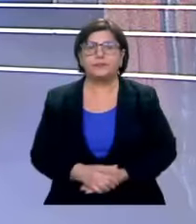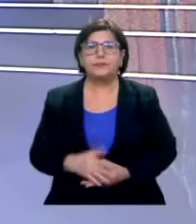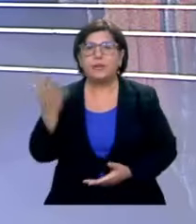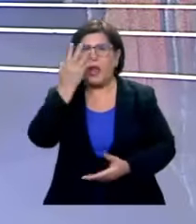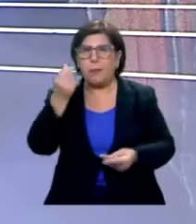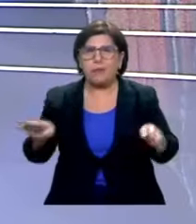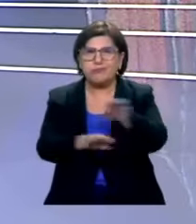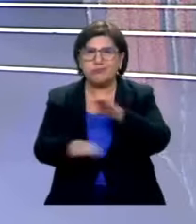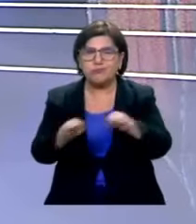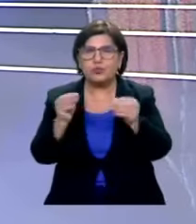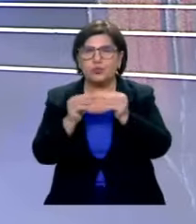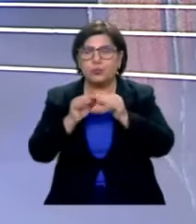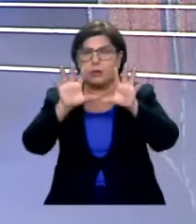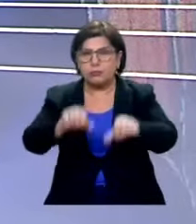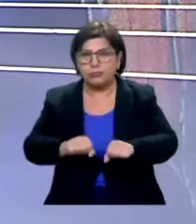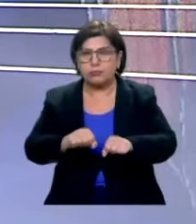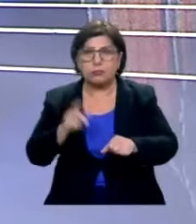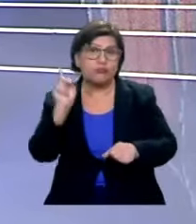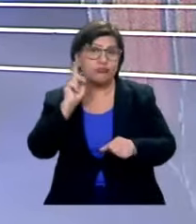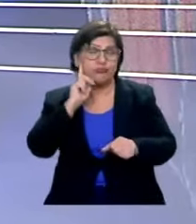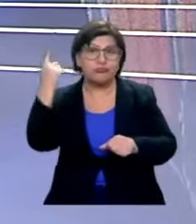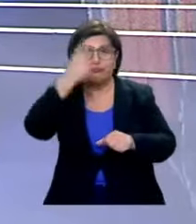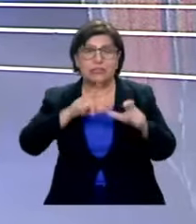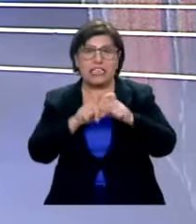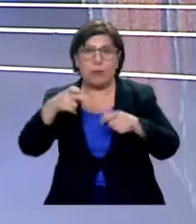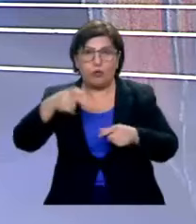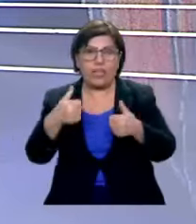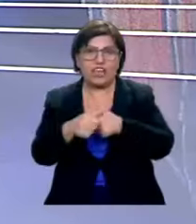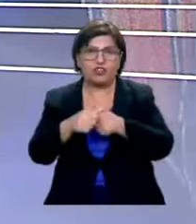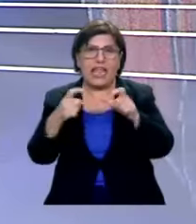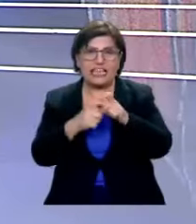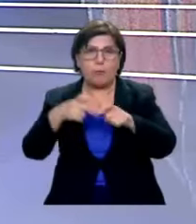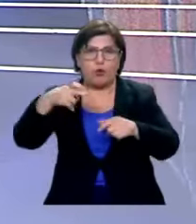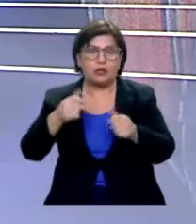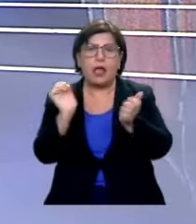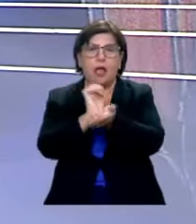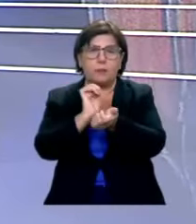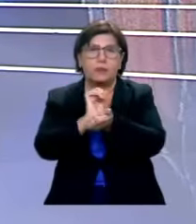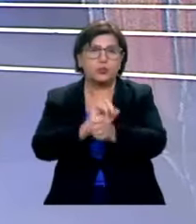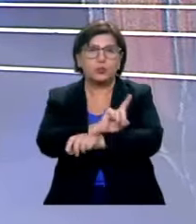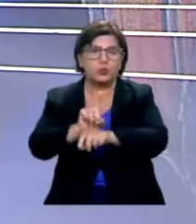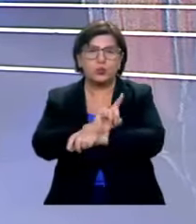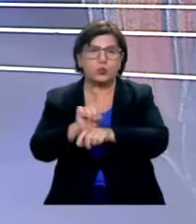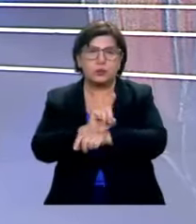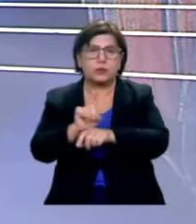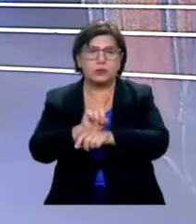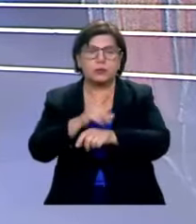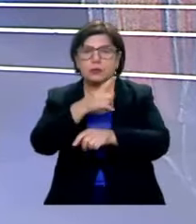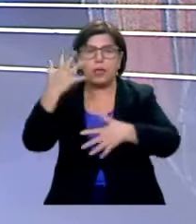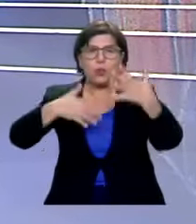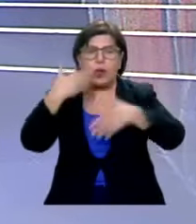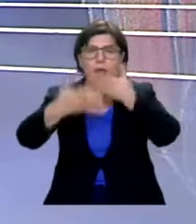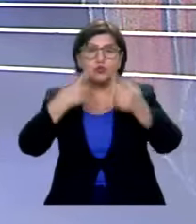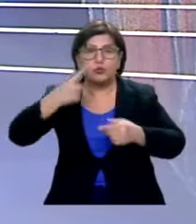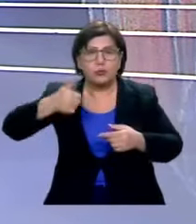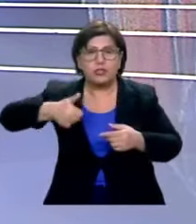Kara para aklama suçundan tutuklanan fenomen Dilan Polat ve eşi Engin Polat cezaevi sürecini Oda TV'ye anlattı.